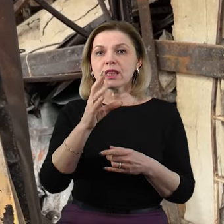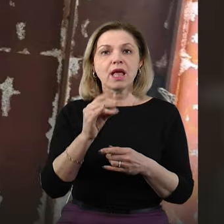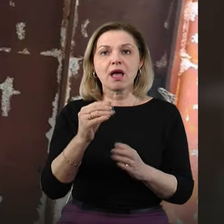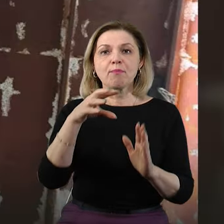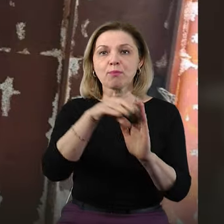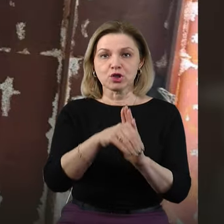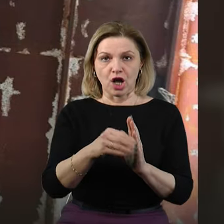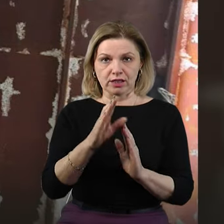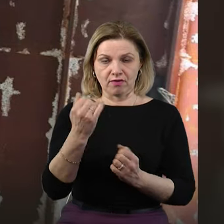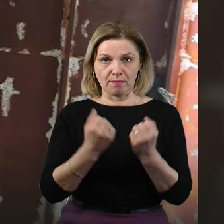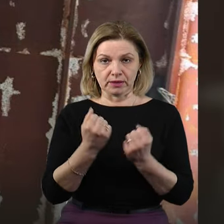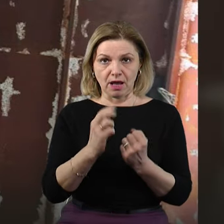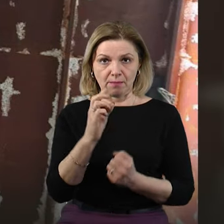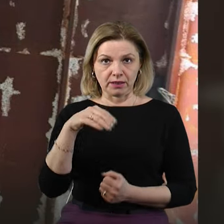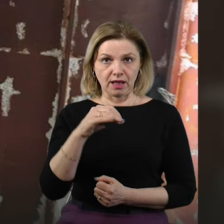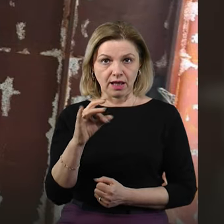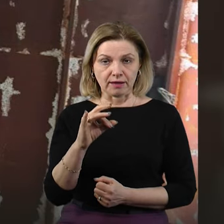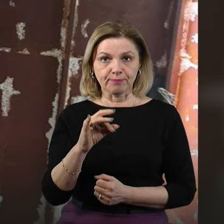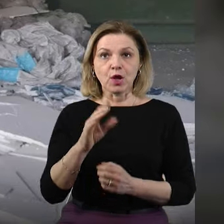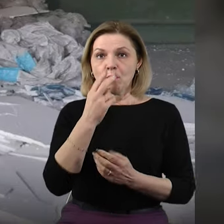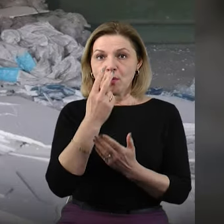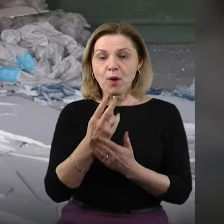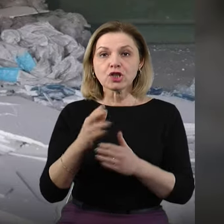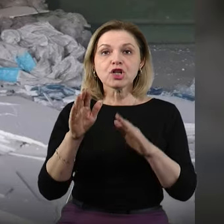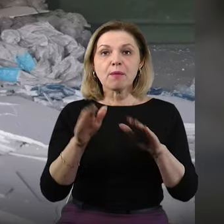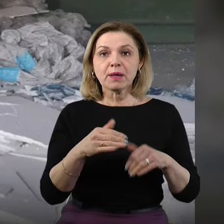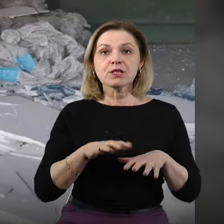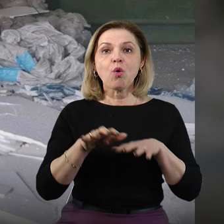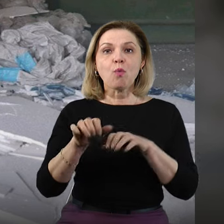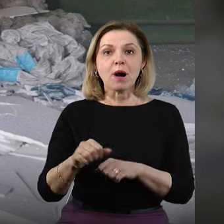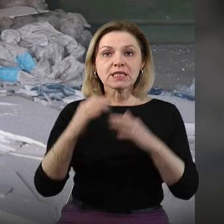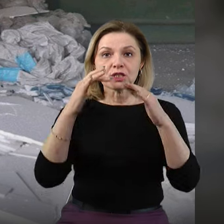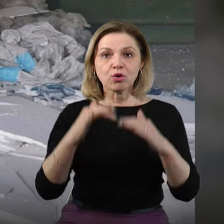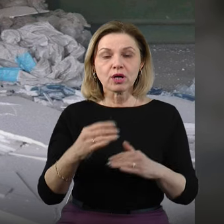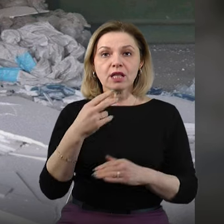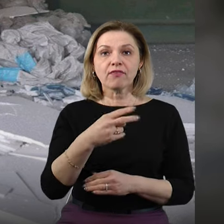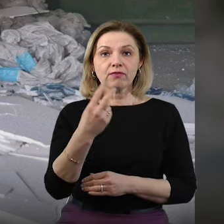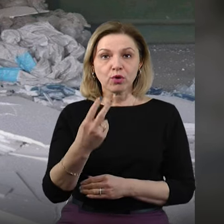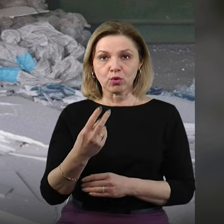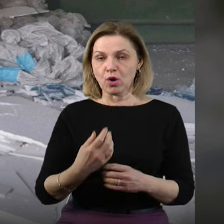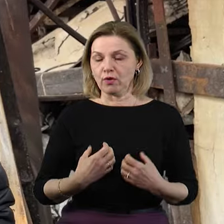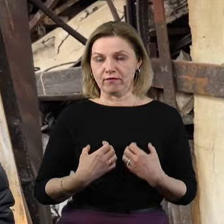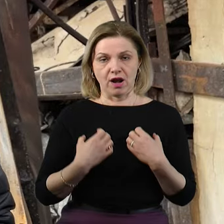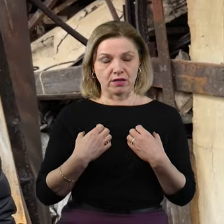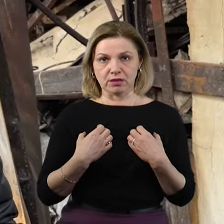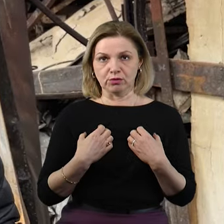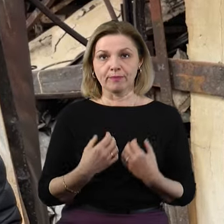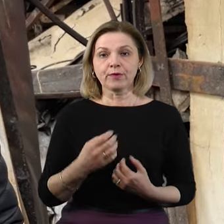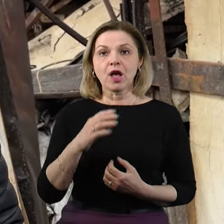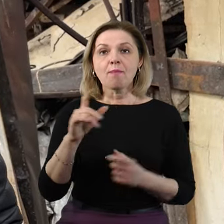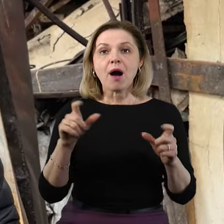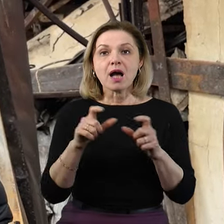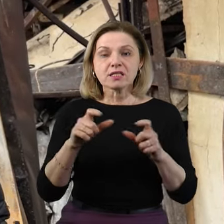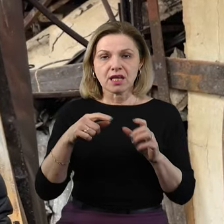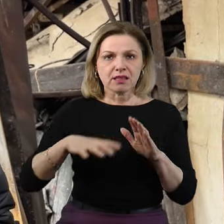танки говорить побачене після деокупації снігорівки в листопаді 2022 дуже вразило в магазині стояла